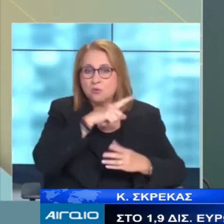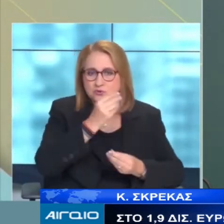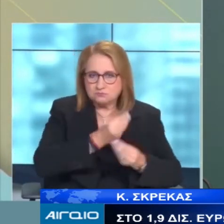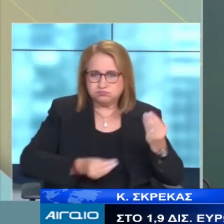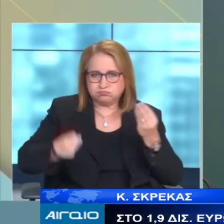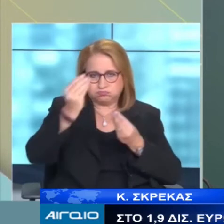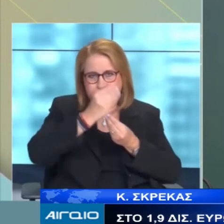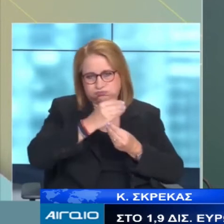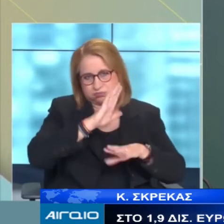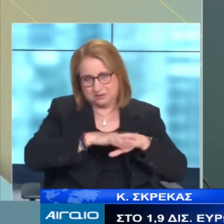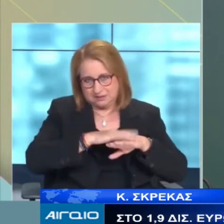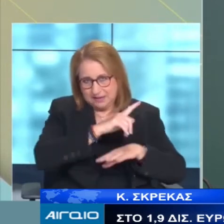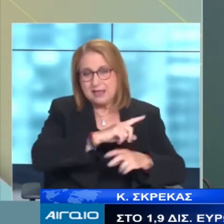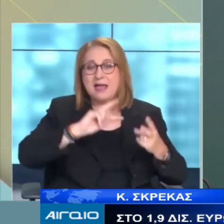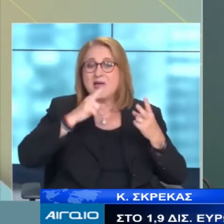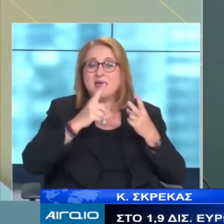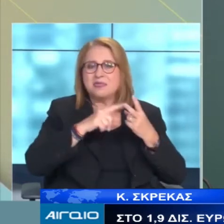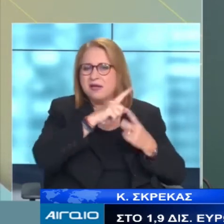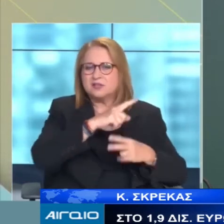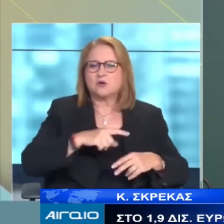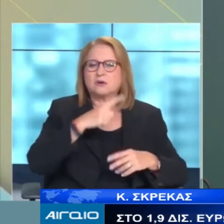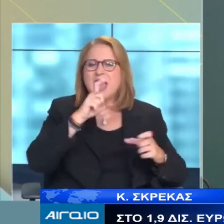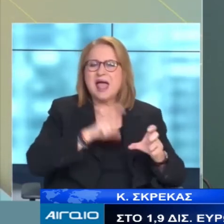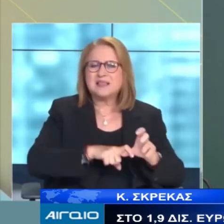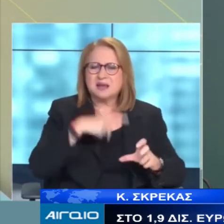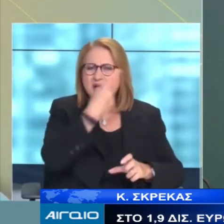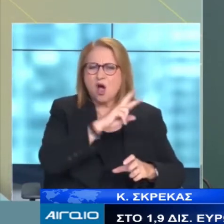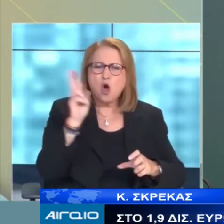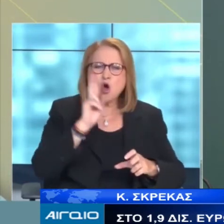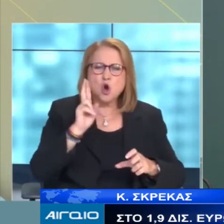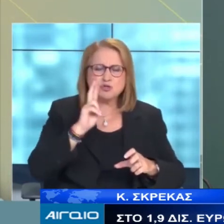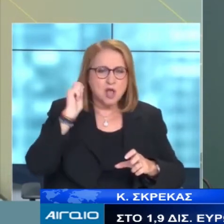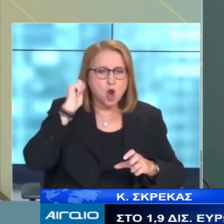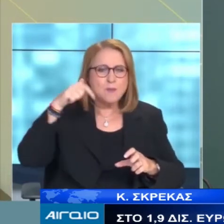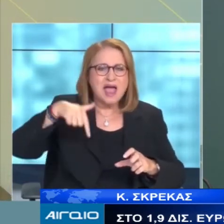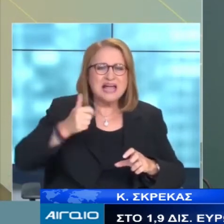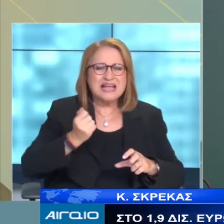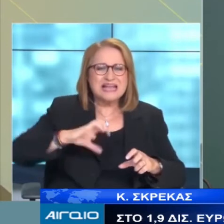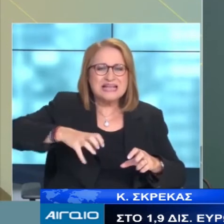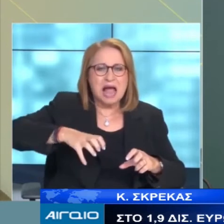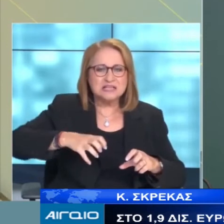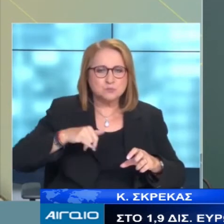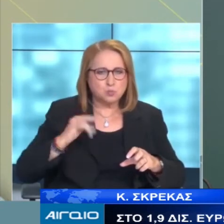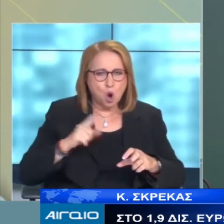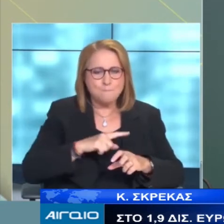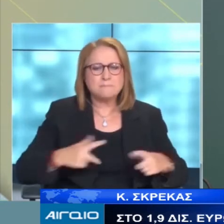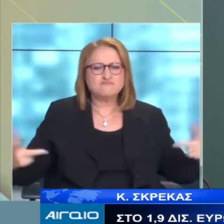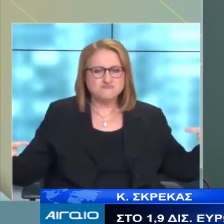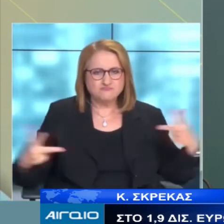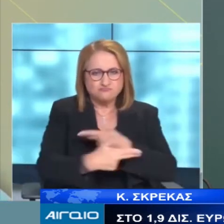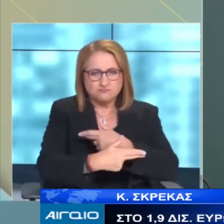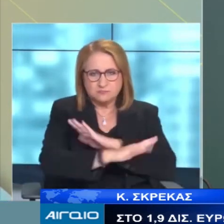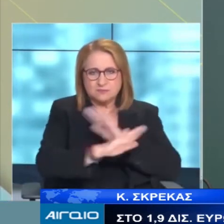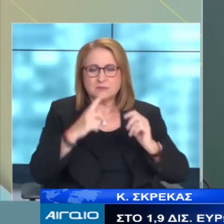Gazprom ότι θα σταματήσει εντελώς τη ροή φυσικού αερίου για λόγους συντήρησης στον βόρειο διάδρομο, στο Nord Stream 1, από